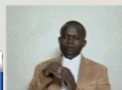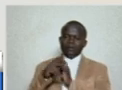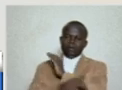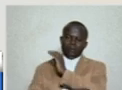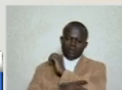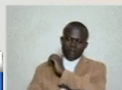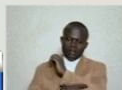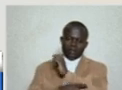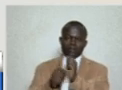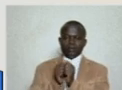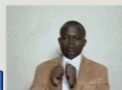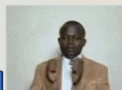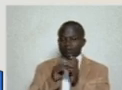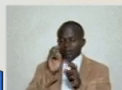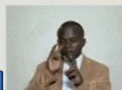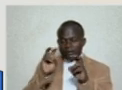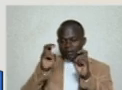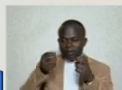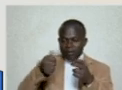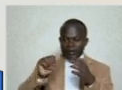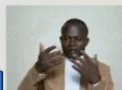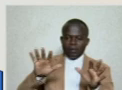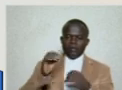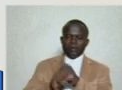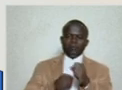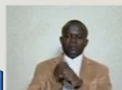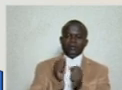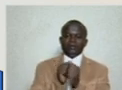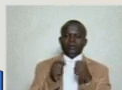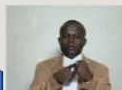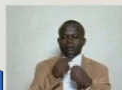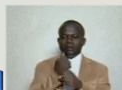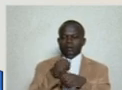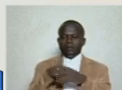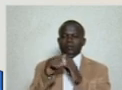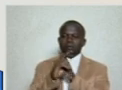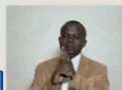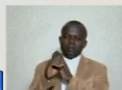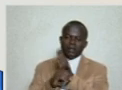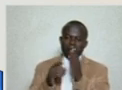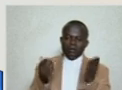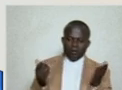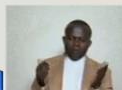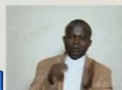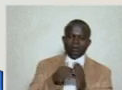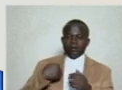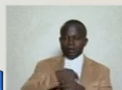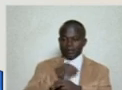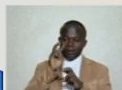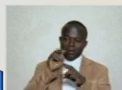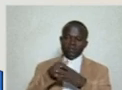rw'intara, turebye ko yari amaze imyaka 16 akorera ku rwego rw'akarere, twe twabonaga